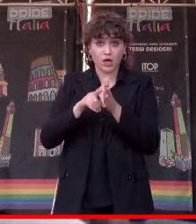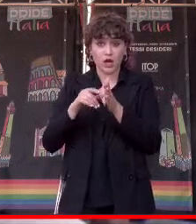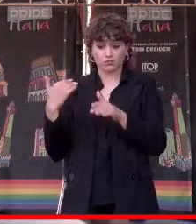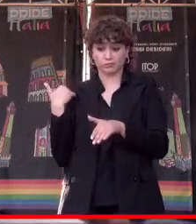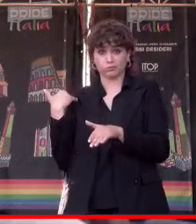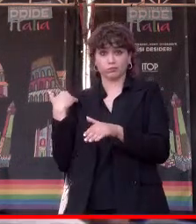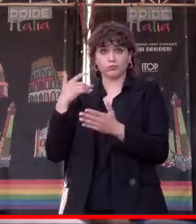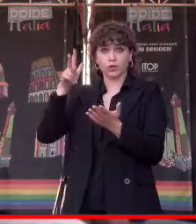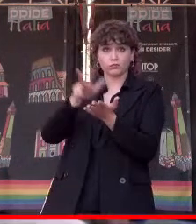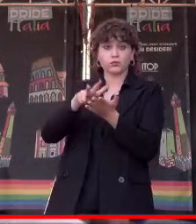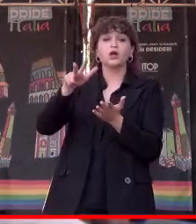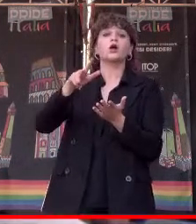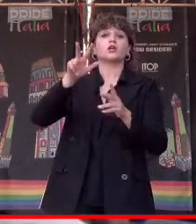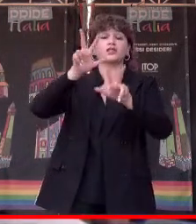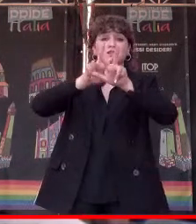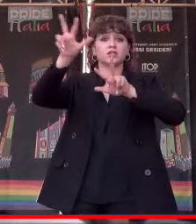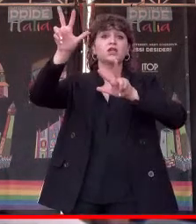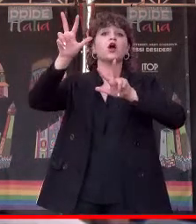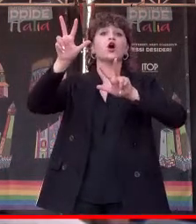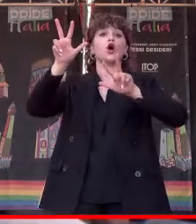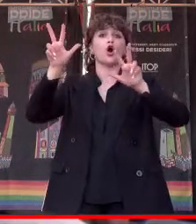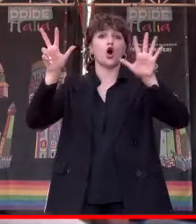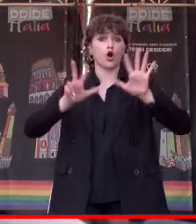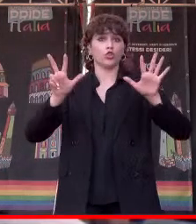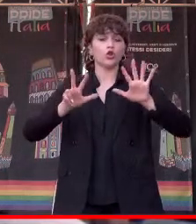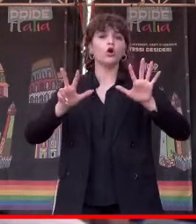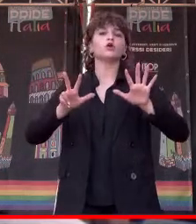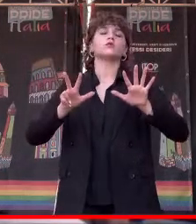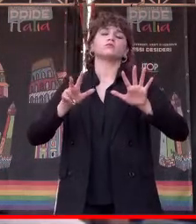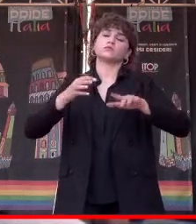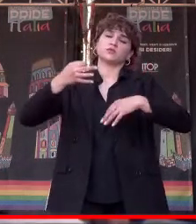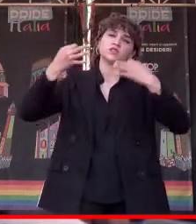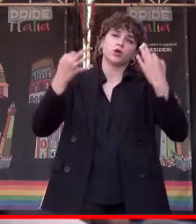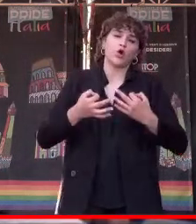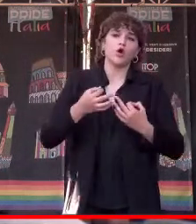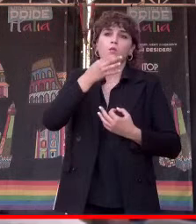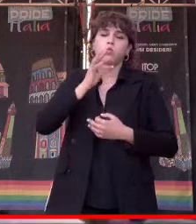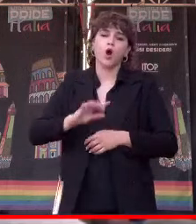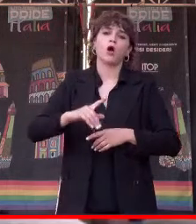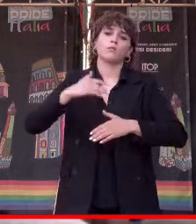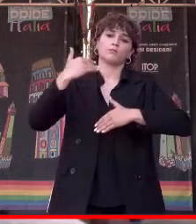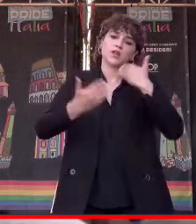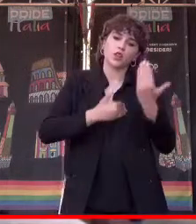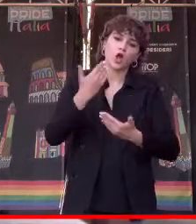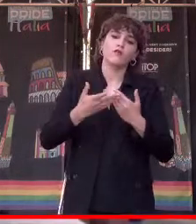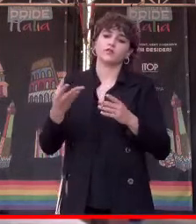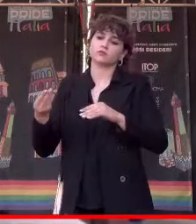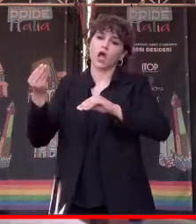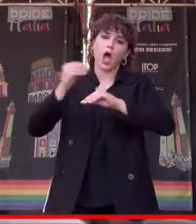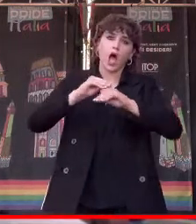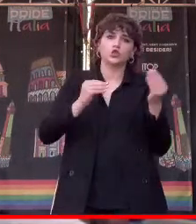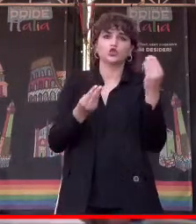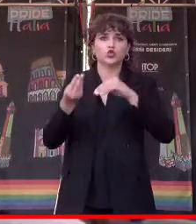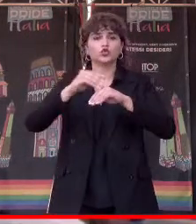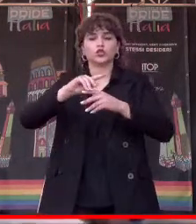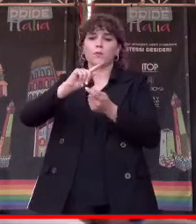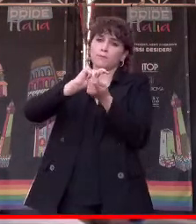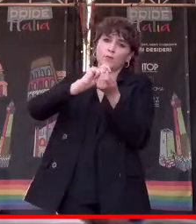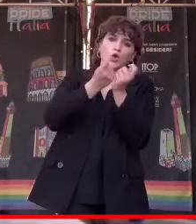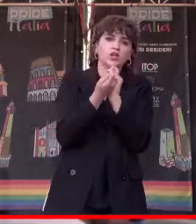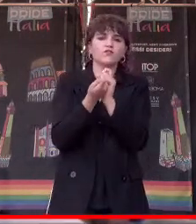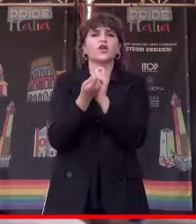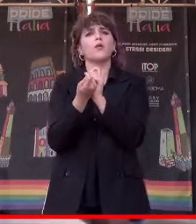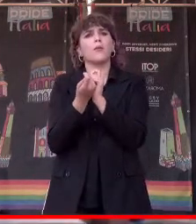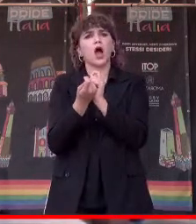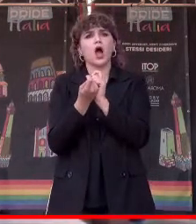Municipio VIII, e che sicuramente può essere migliorata, perfezionata, implementata, ma che è un ottimo segnale,